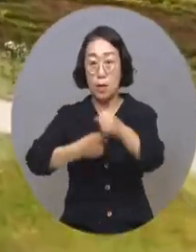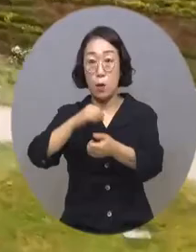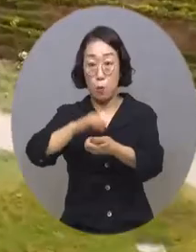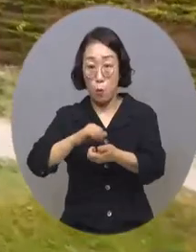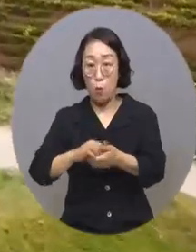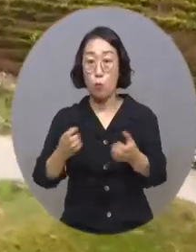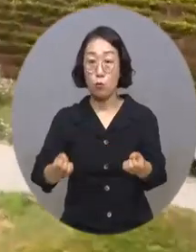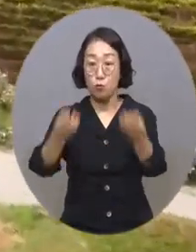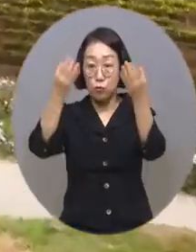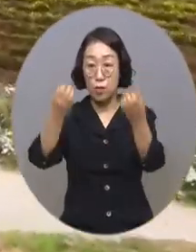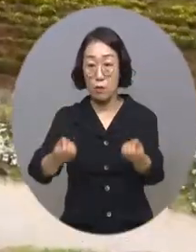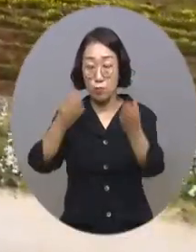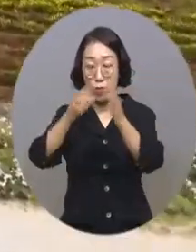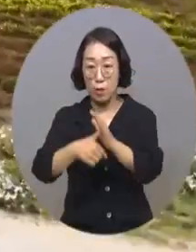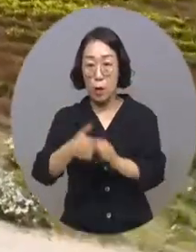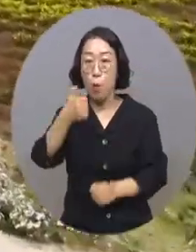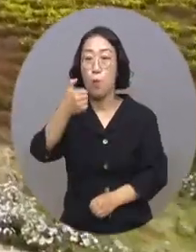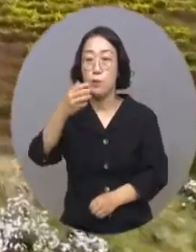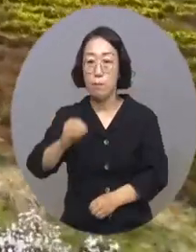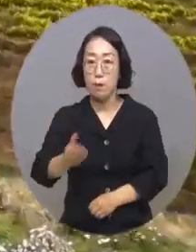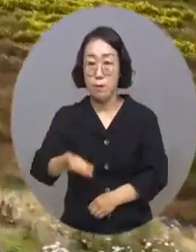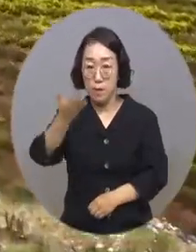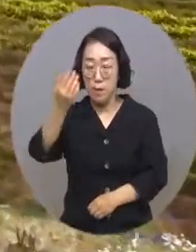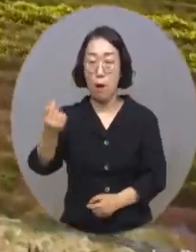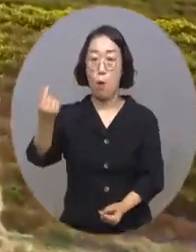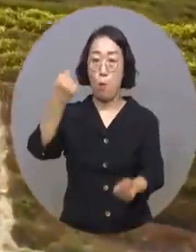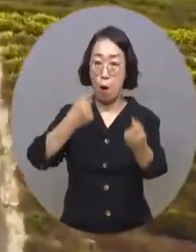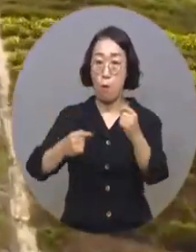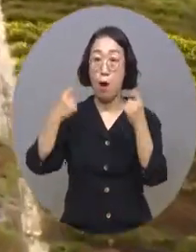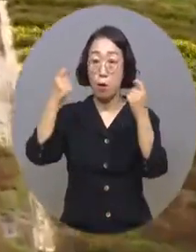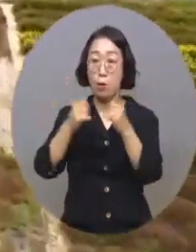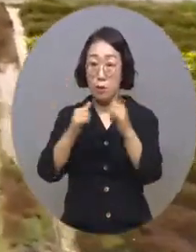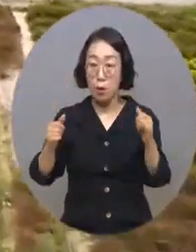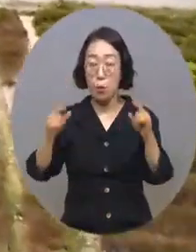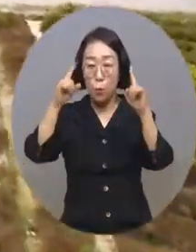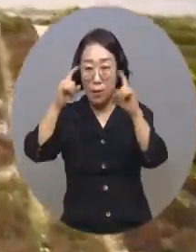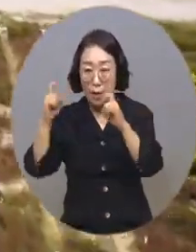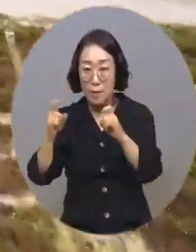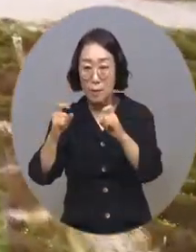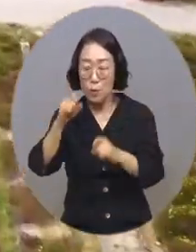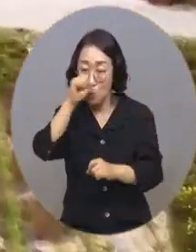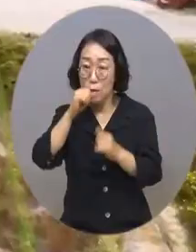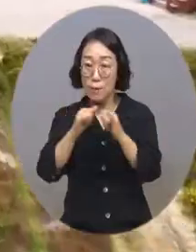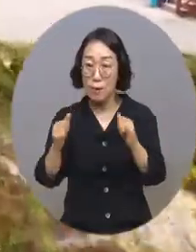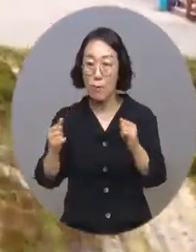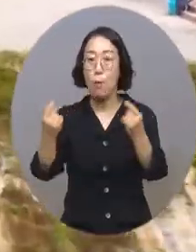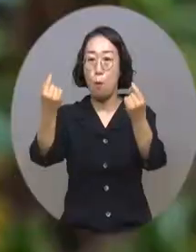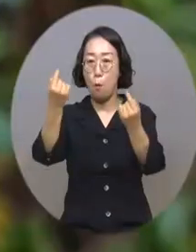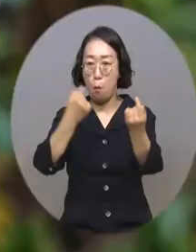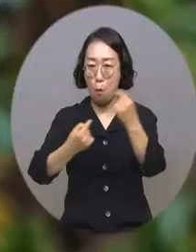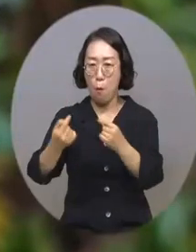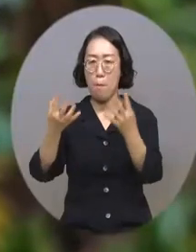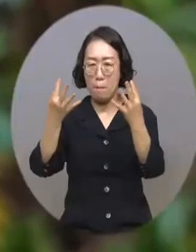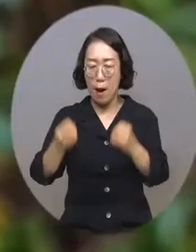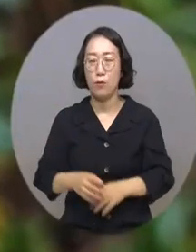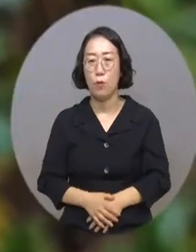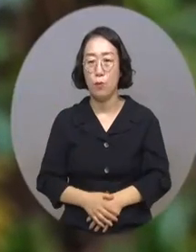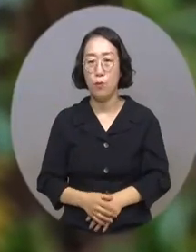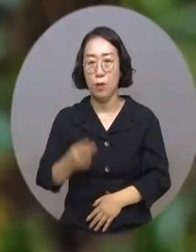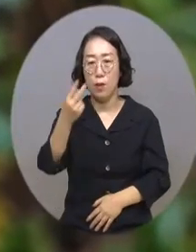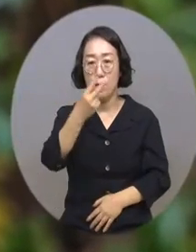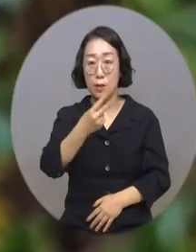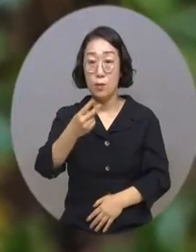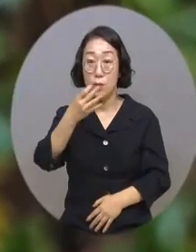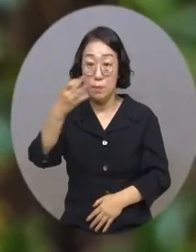구절초 축제에는 50만 명 이상의 방문객들과 사진작가들이 발걸음을 하고 있습니다. 지난